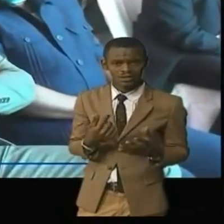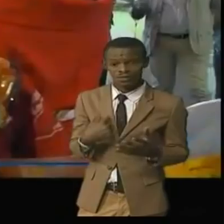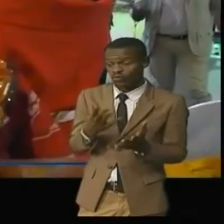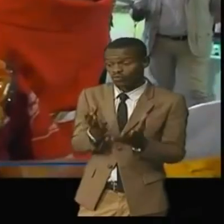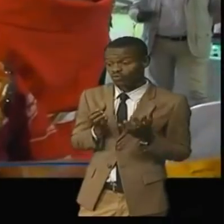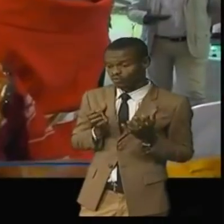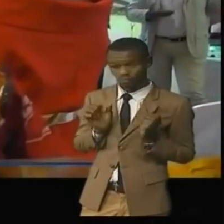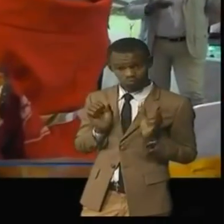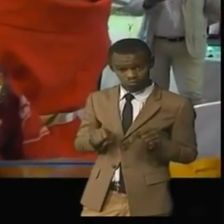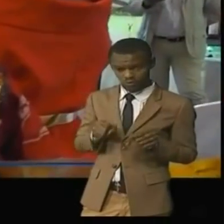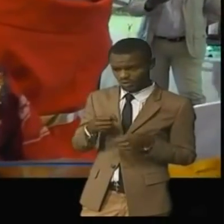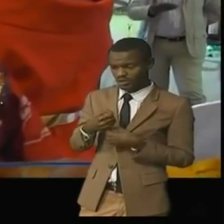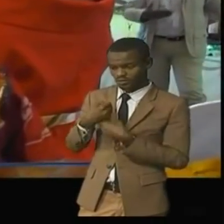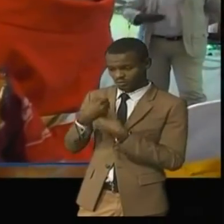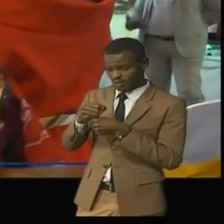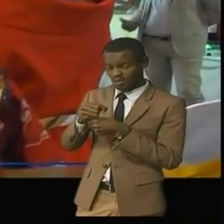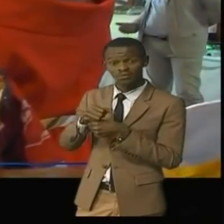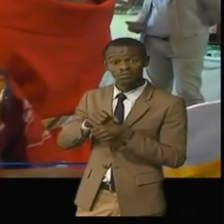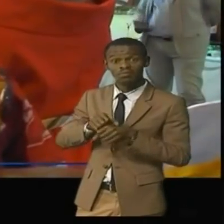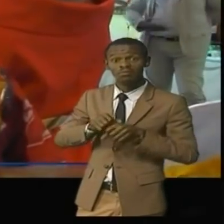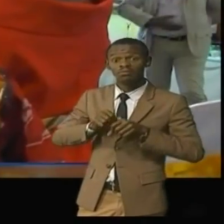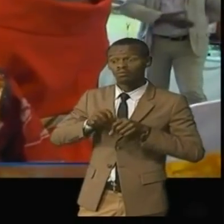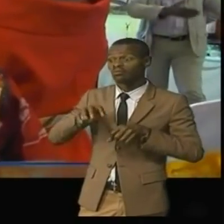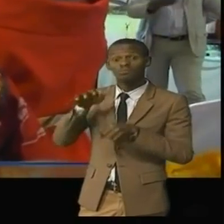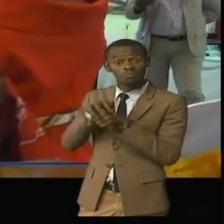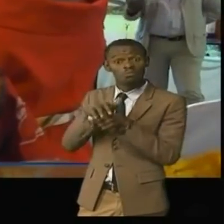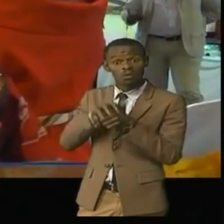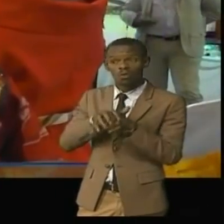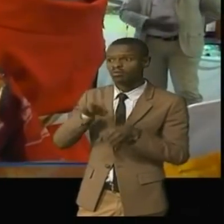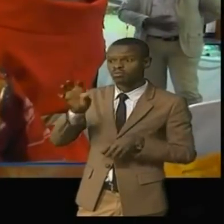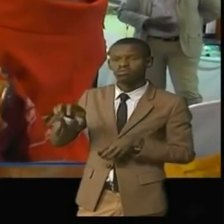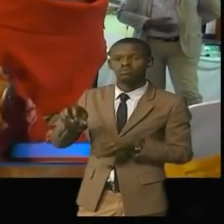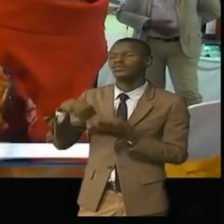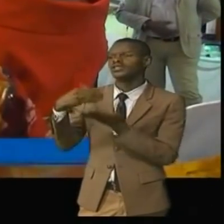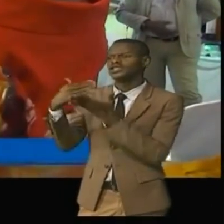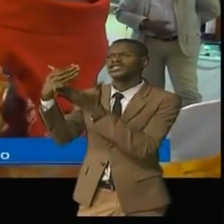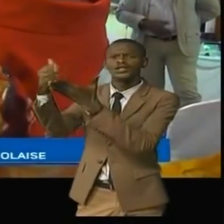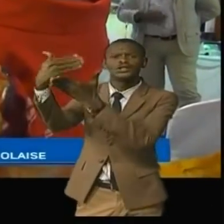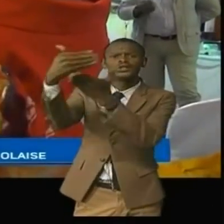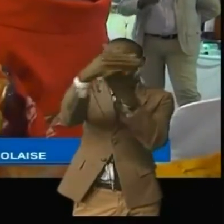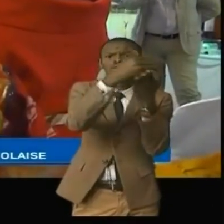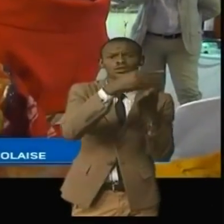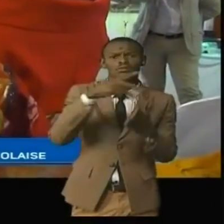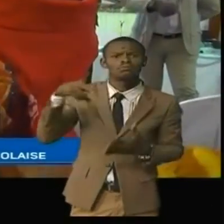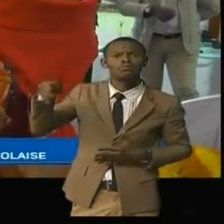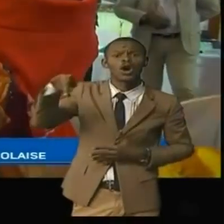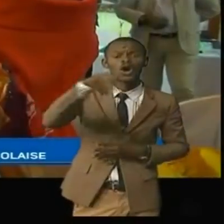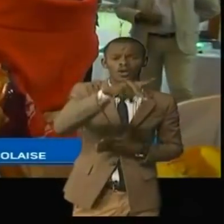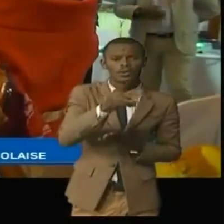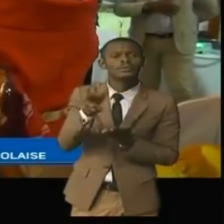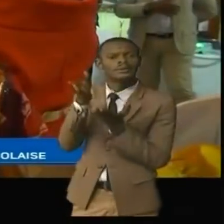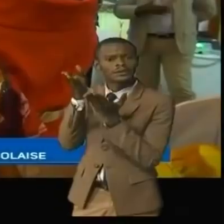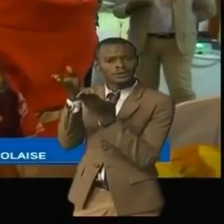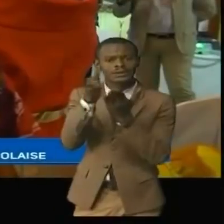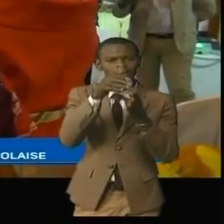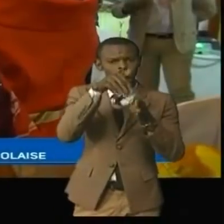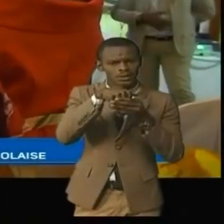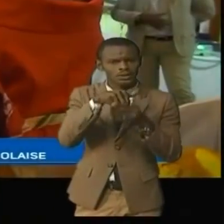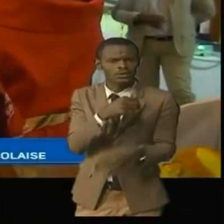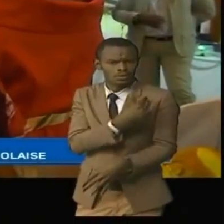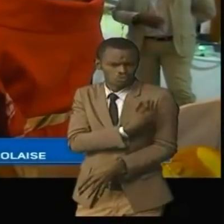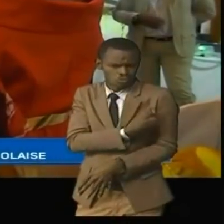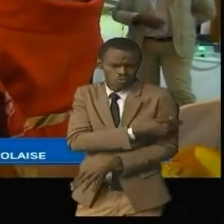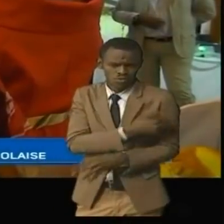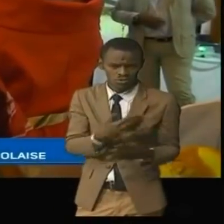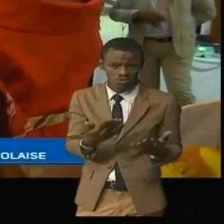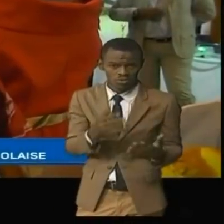toutes les provinces, dans les territoires, dans nos villages, pour que les hôpitaux rendent service. Vous savez, pour soigner un malade de